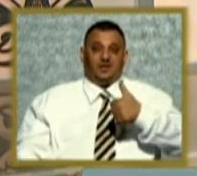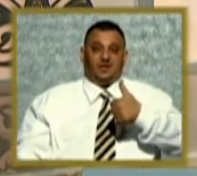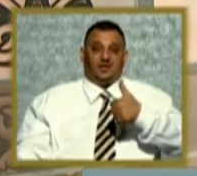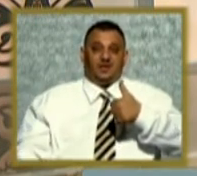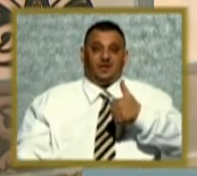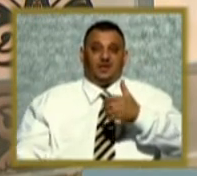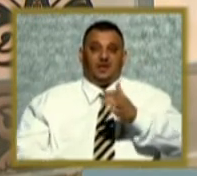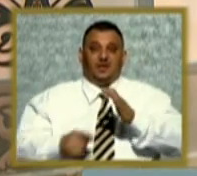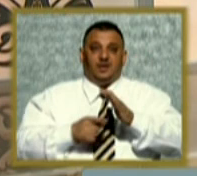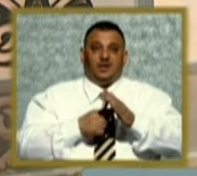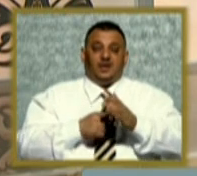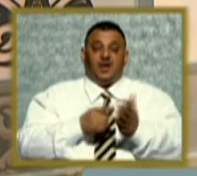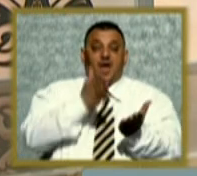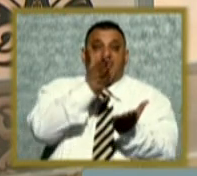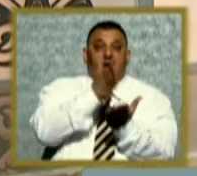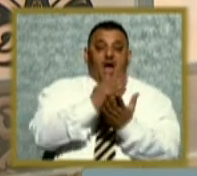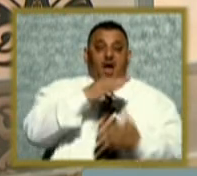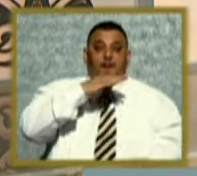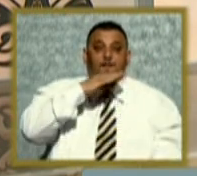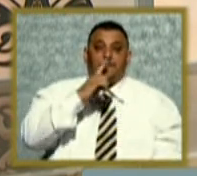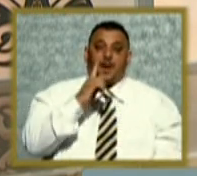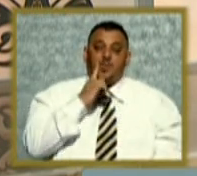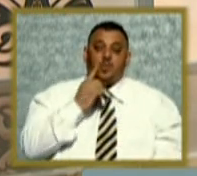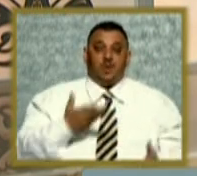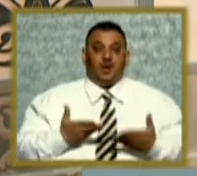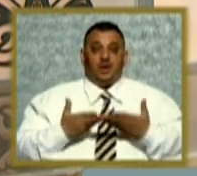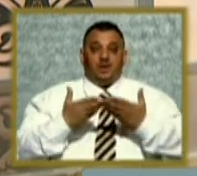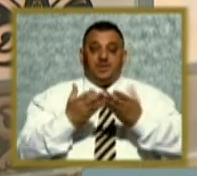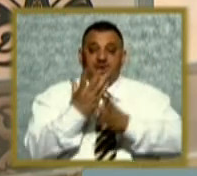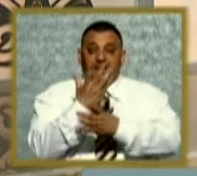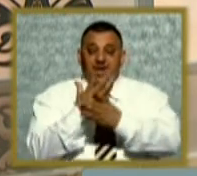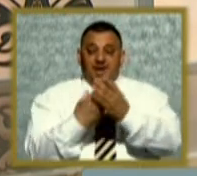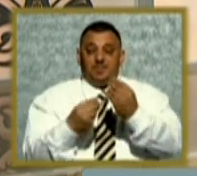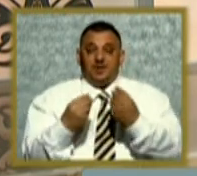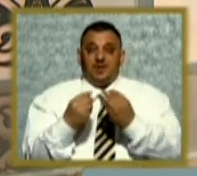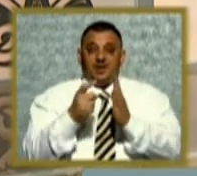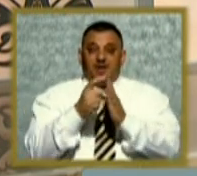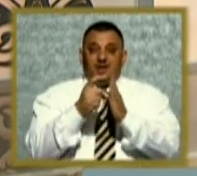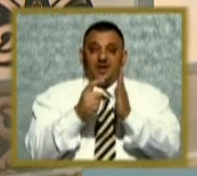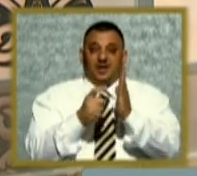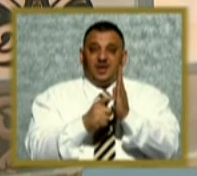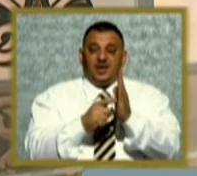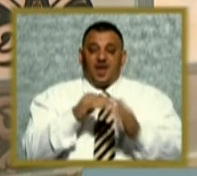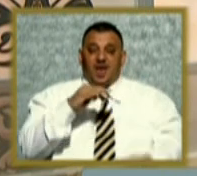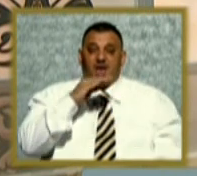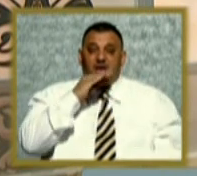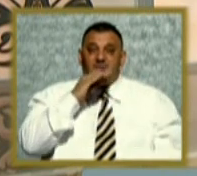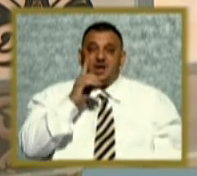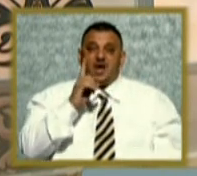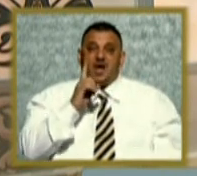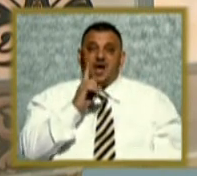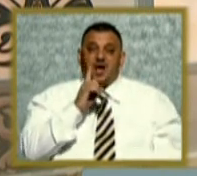أسأل عن خبار حق الوالدين هذا للولد، كيف يعني حد عند والدين استأثر عنهم